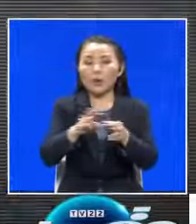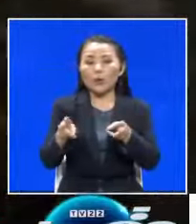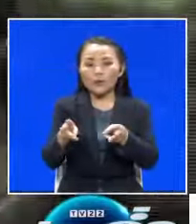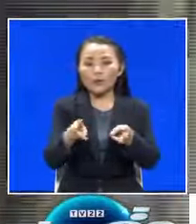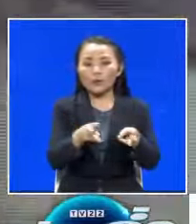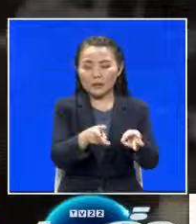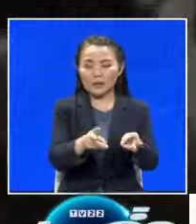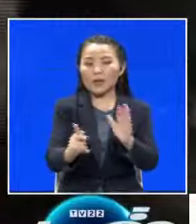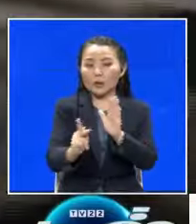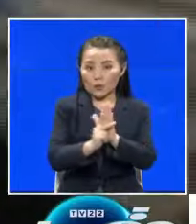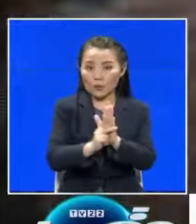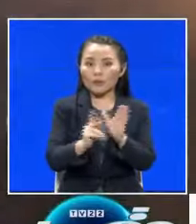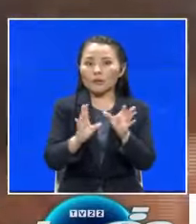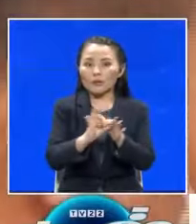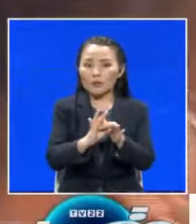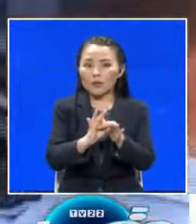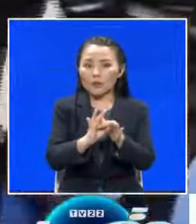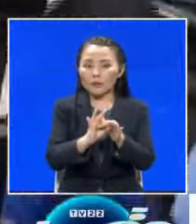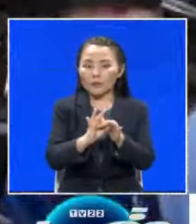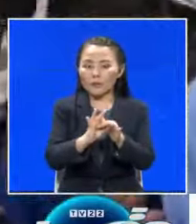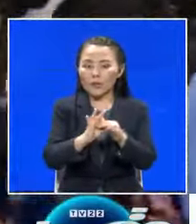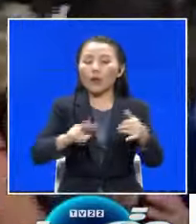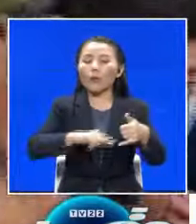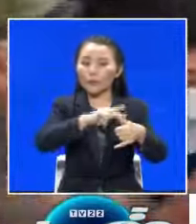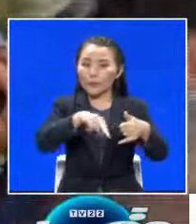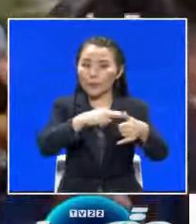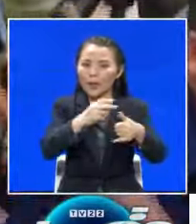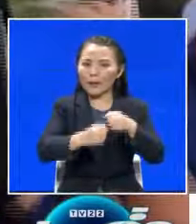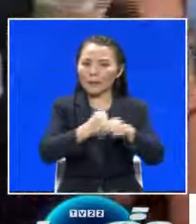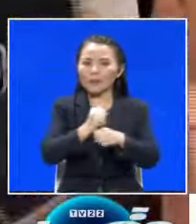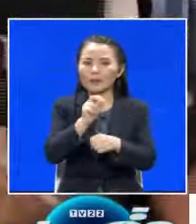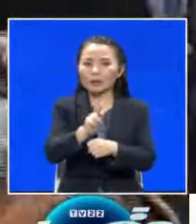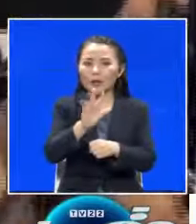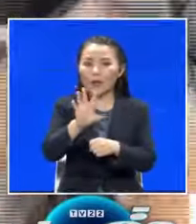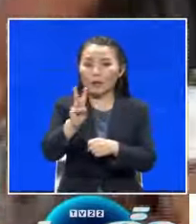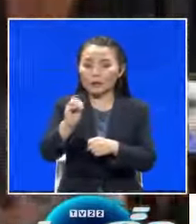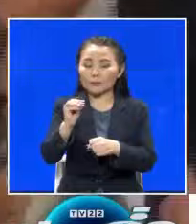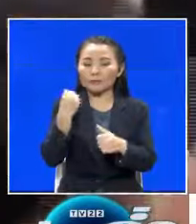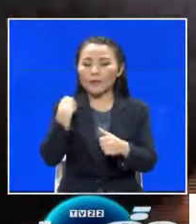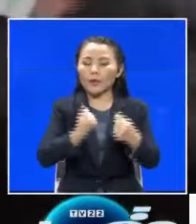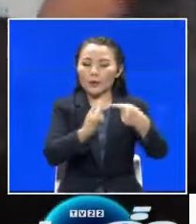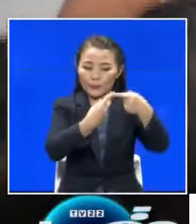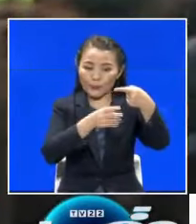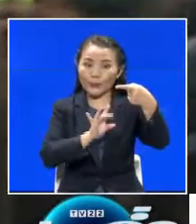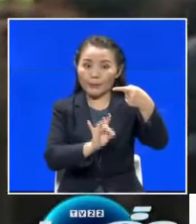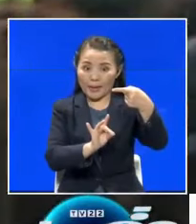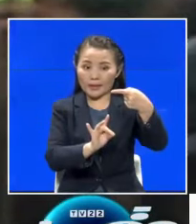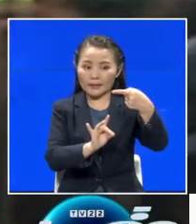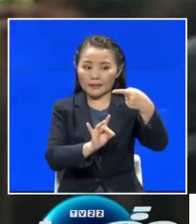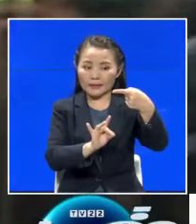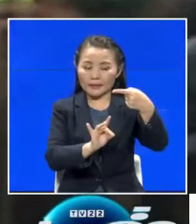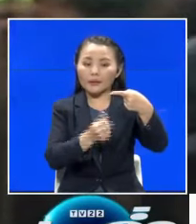การแล้วเงื่อนไขเกี่ยวกับการคุมความประพฤติพ.ศ.2560มีทั้งหมด8เงื่อนไข8ข้อด้ว